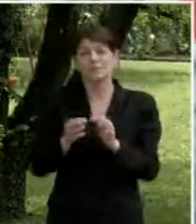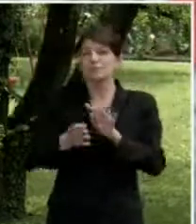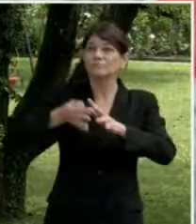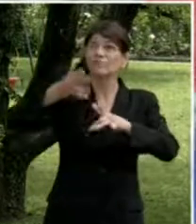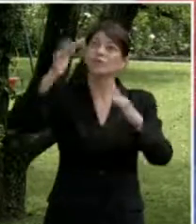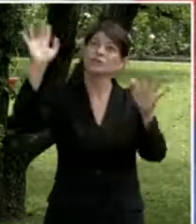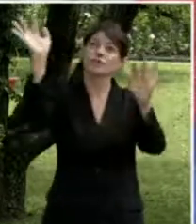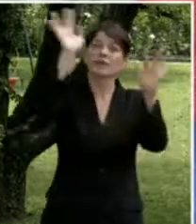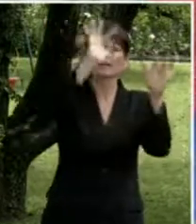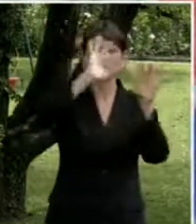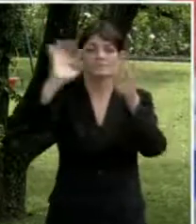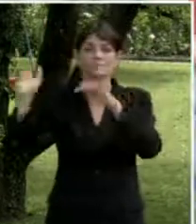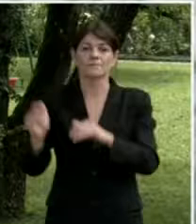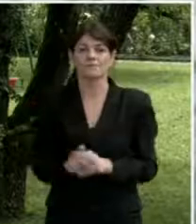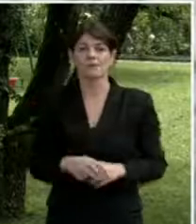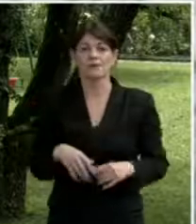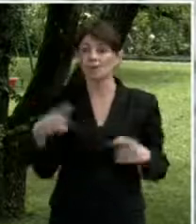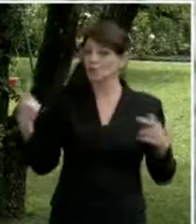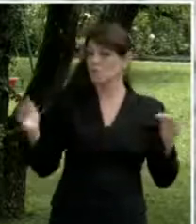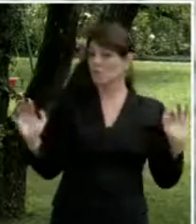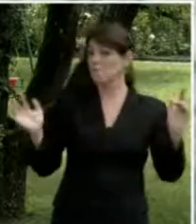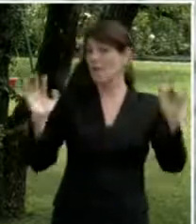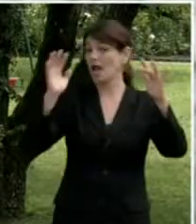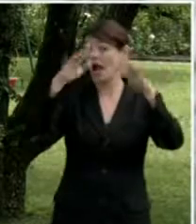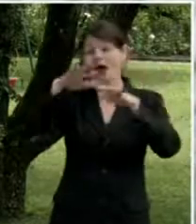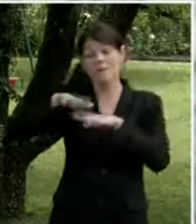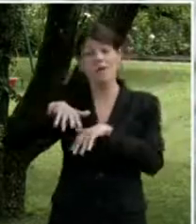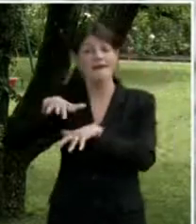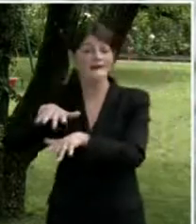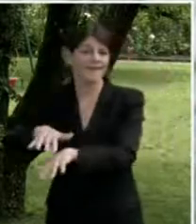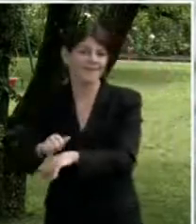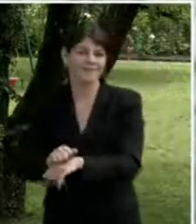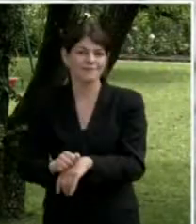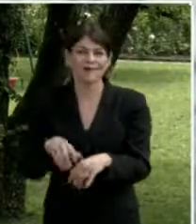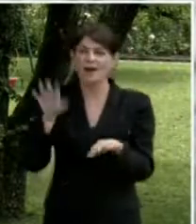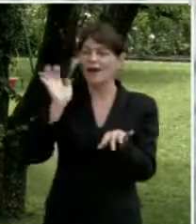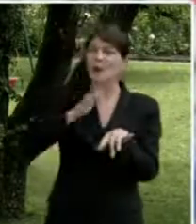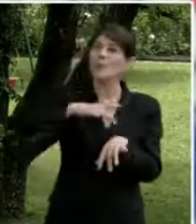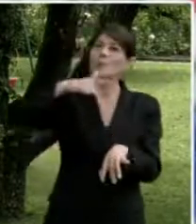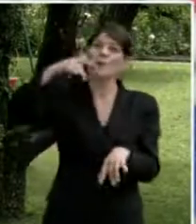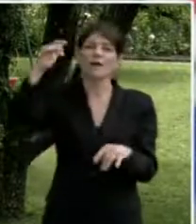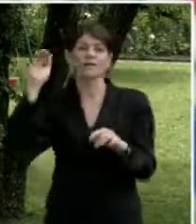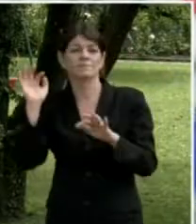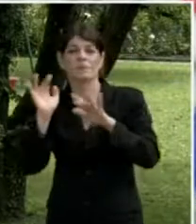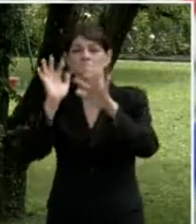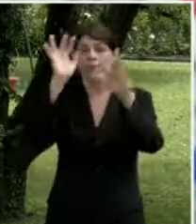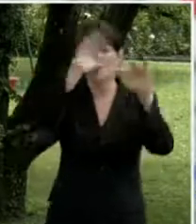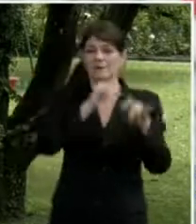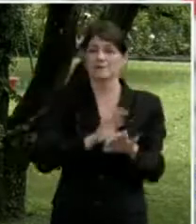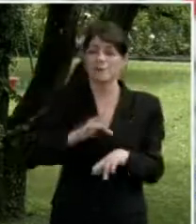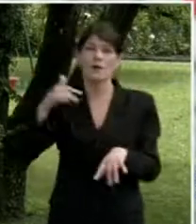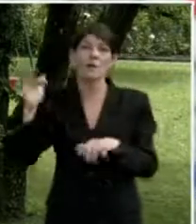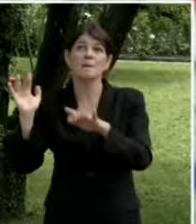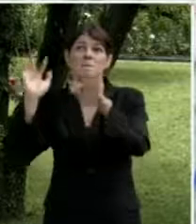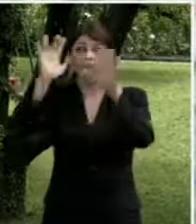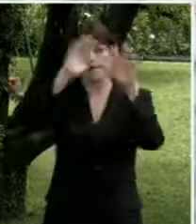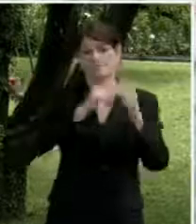loderndem Scheine zu dem Gebirge am Rheine, glühend empor glühend